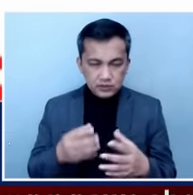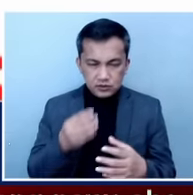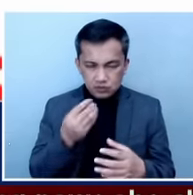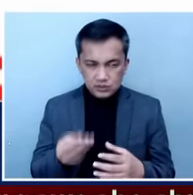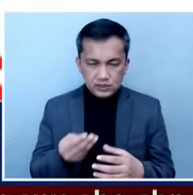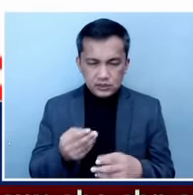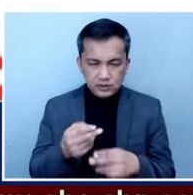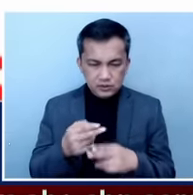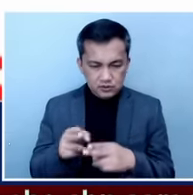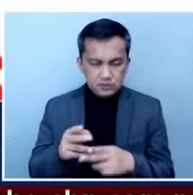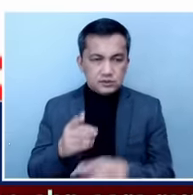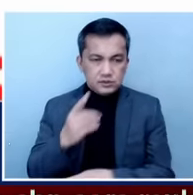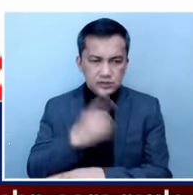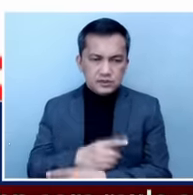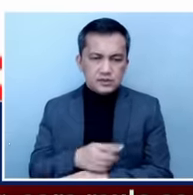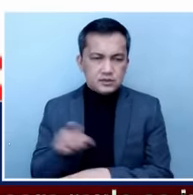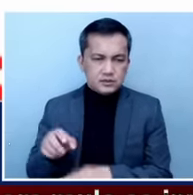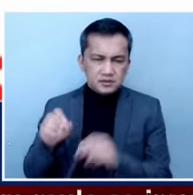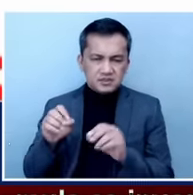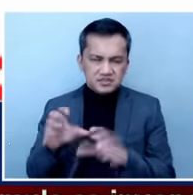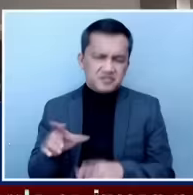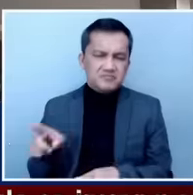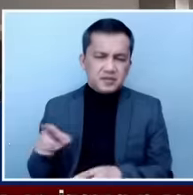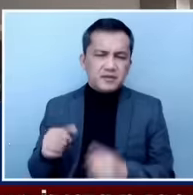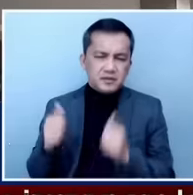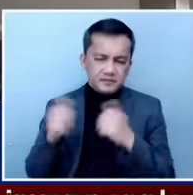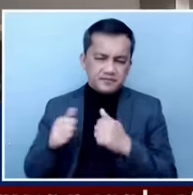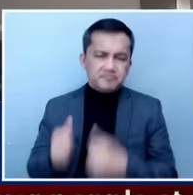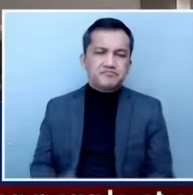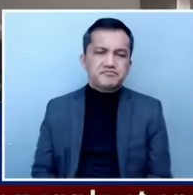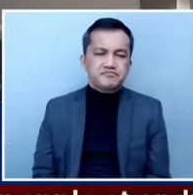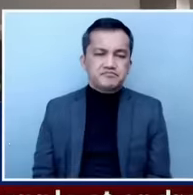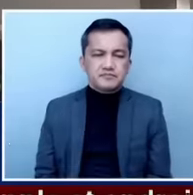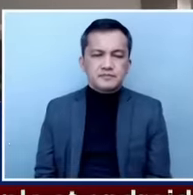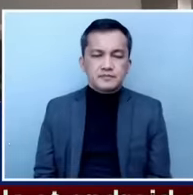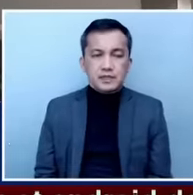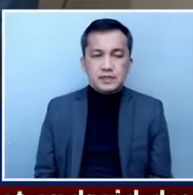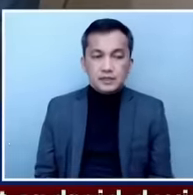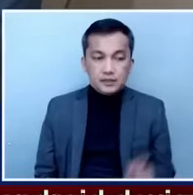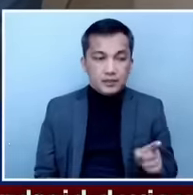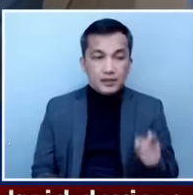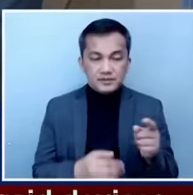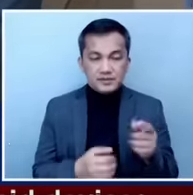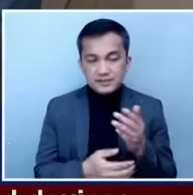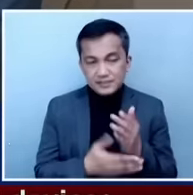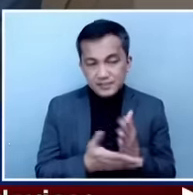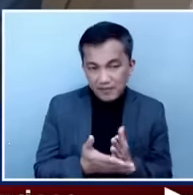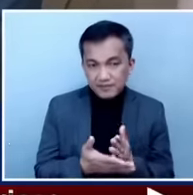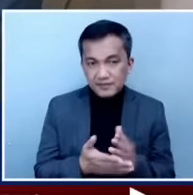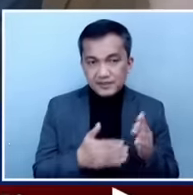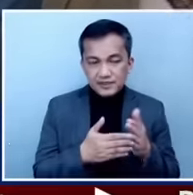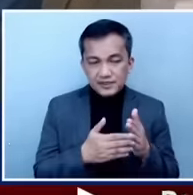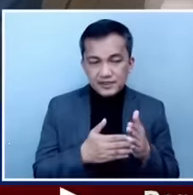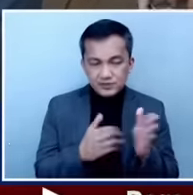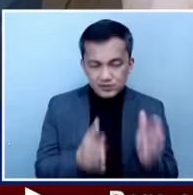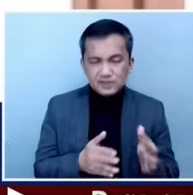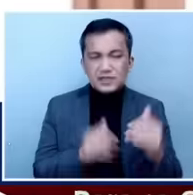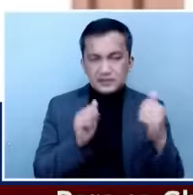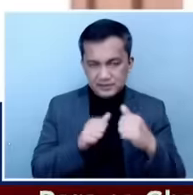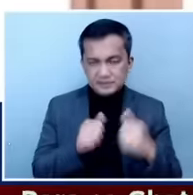lang, palagay ko naman ang mga teachers ay papayag na. Ang ilang estudyante naman, payag din sa panukalang